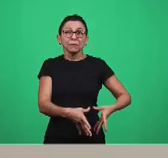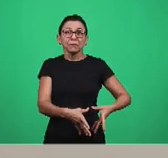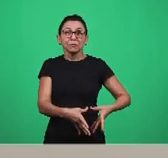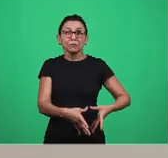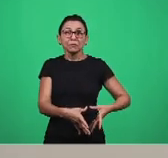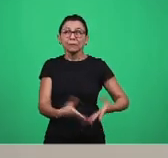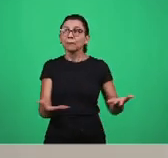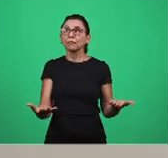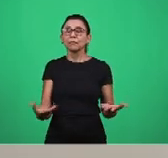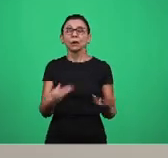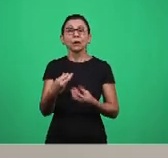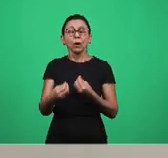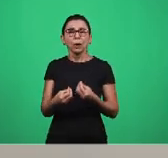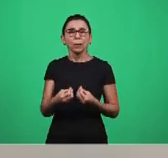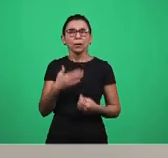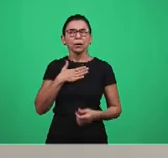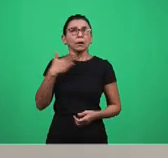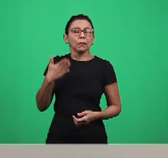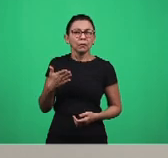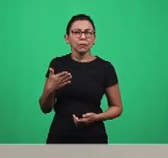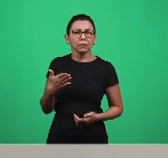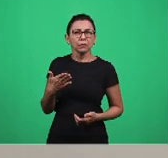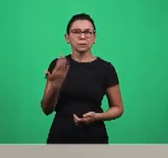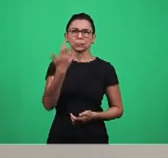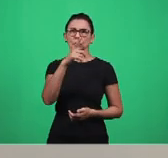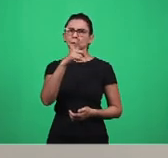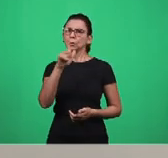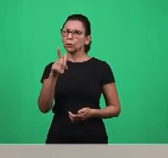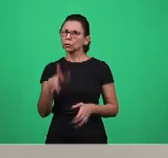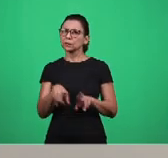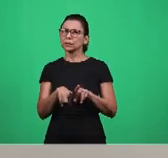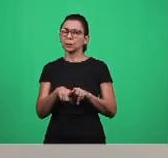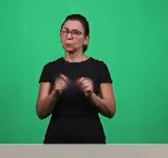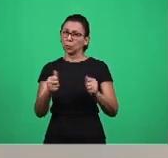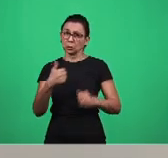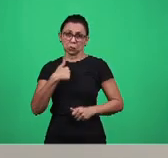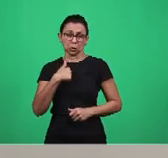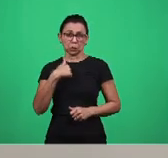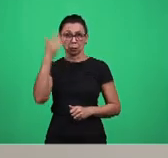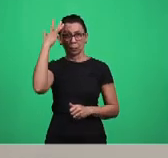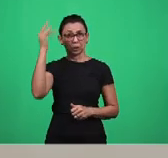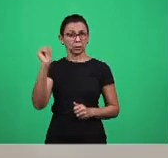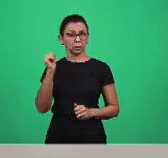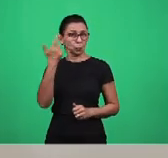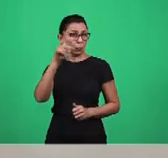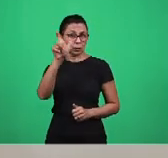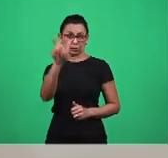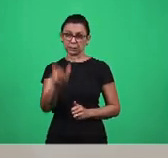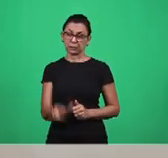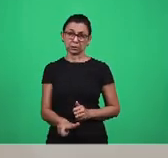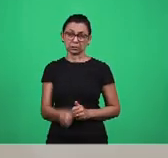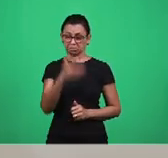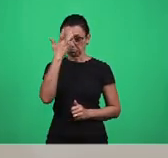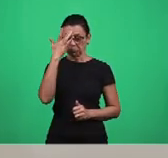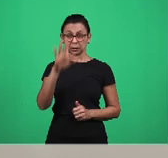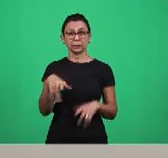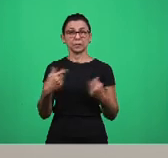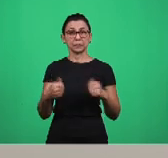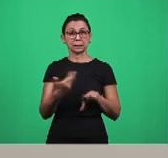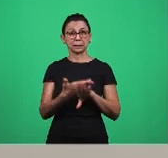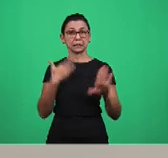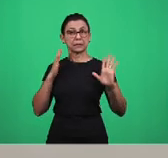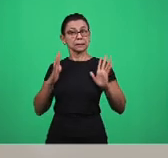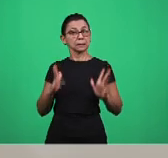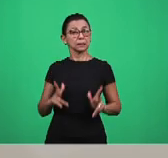Peut-être moi, demain, nous devons être prêts. Et il ne suffit plus avoir